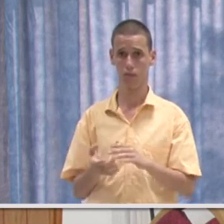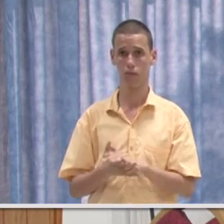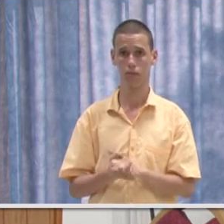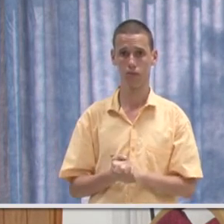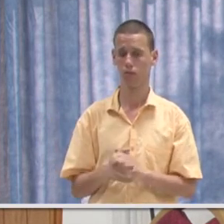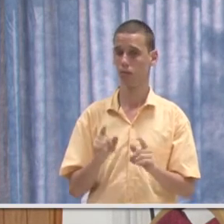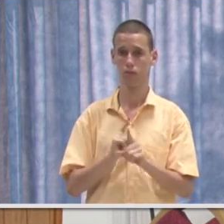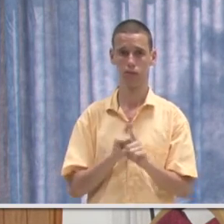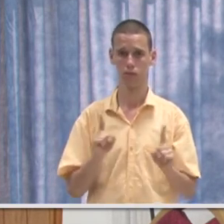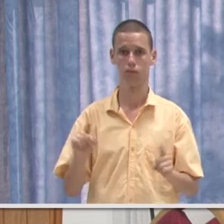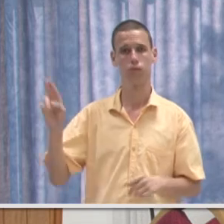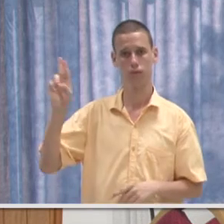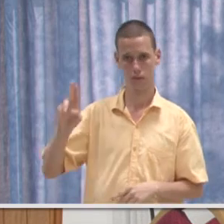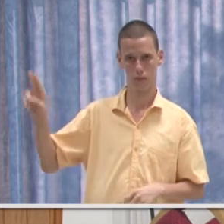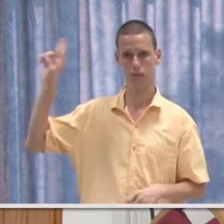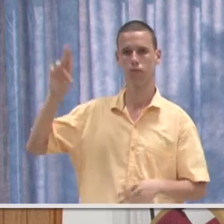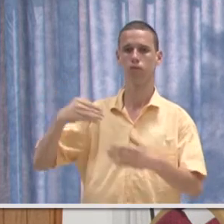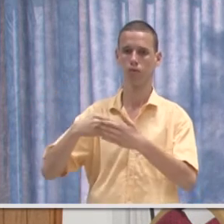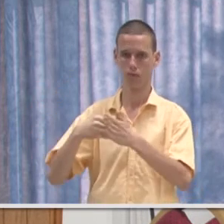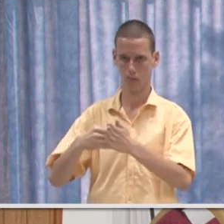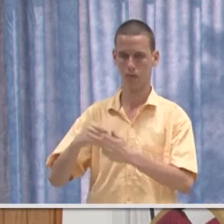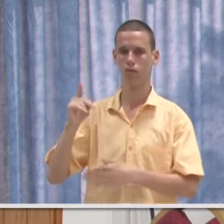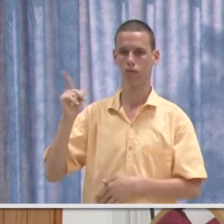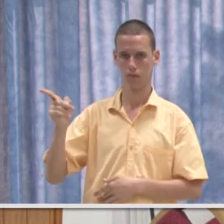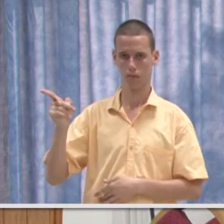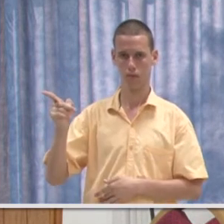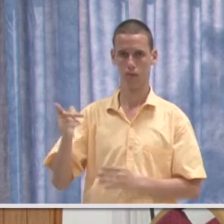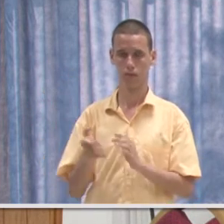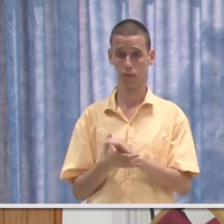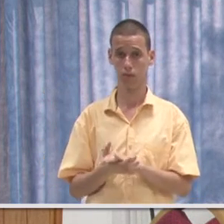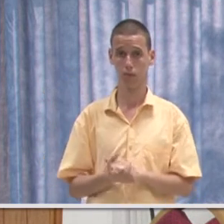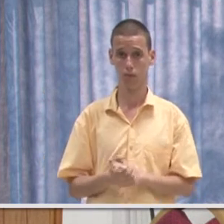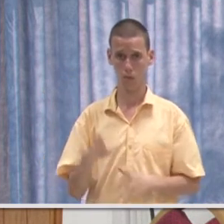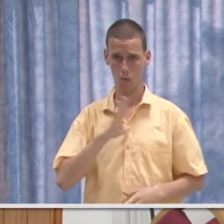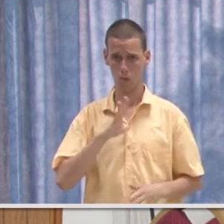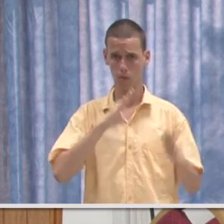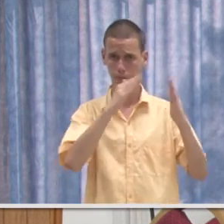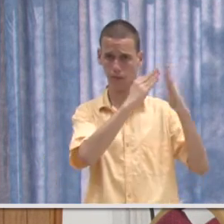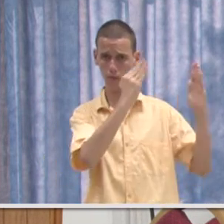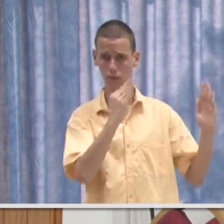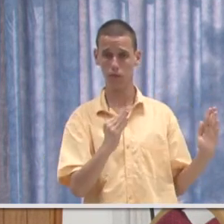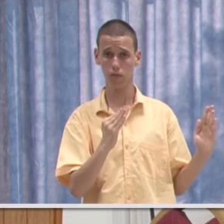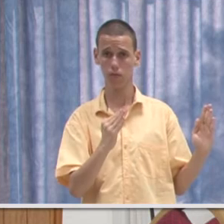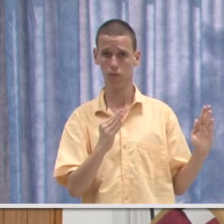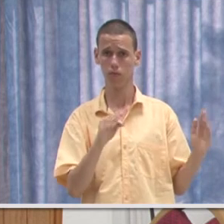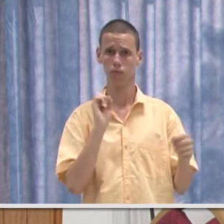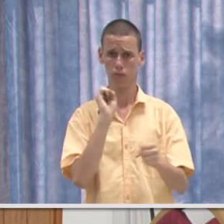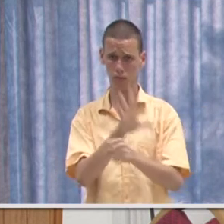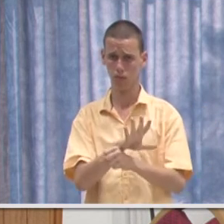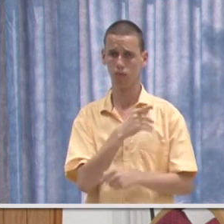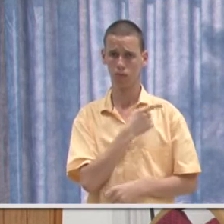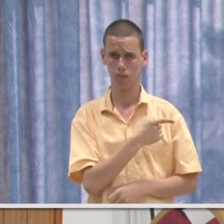endroit nous pas capable de faire alors même NSC aussi un rôle dans des trois endroits qui nous servent mais c'est moi les temps